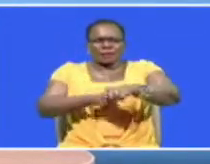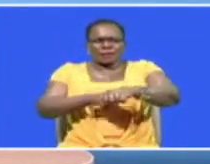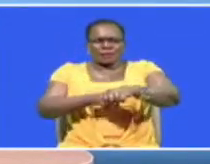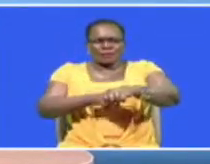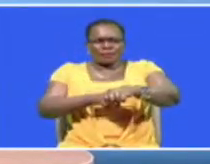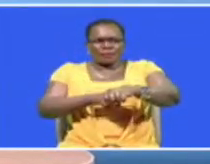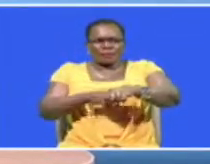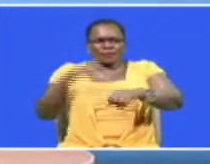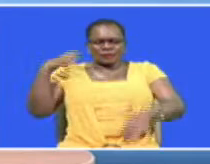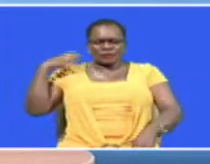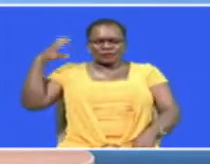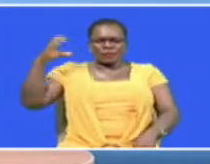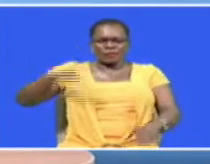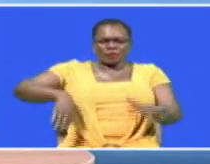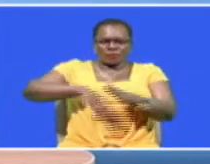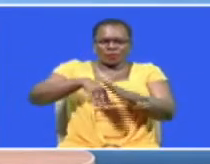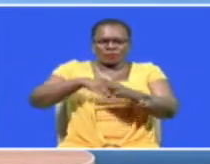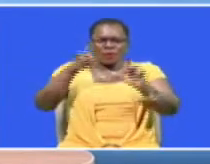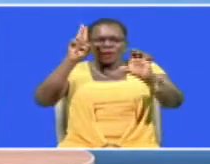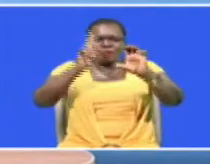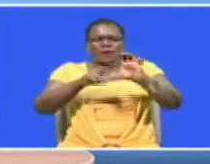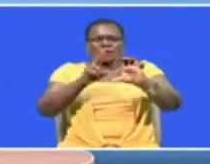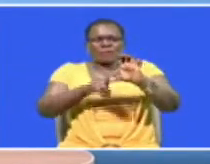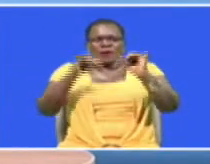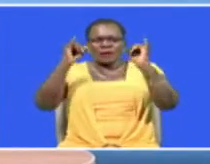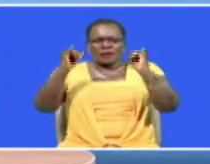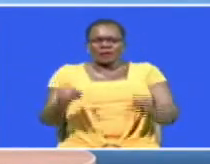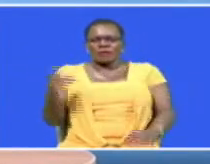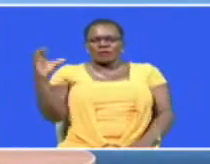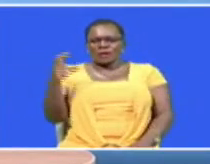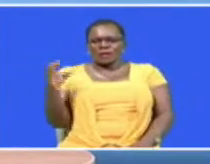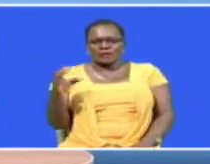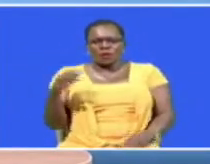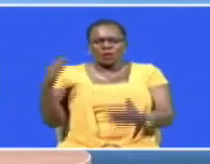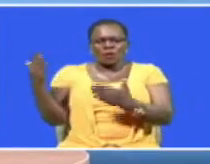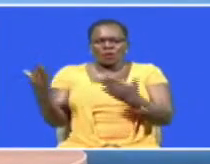season, Champions League chasing Newcastle United welcome basement battle.